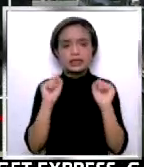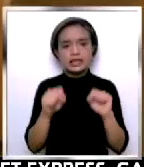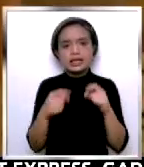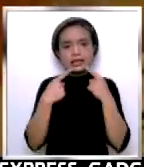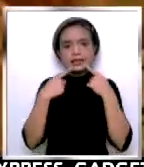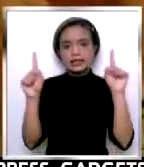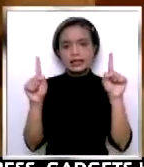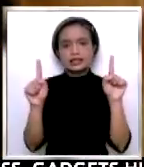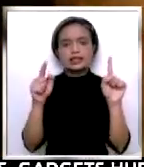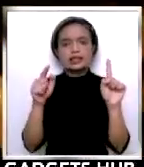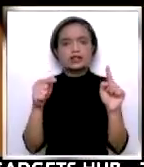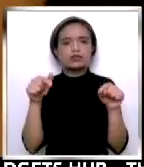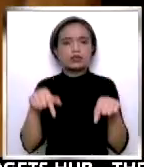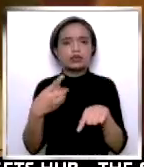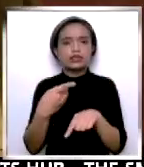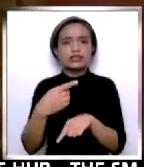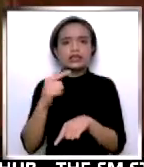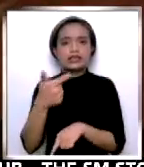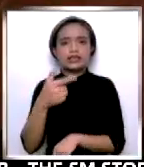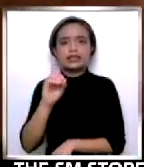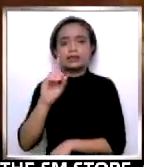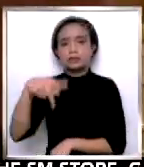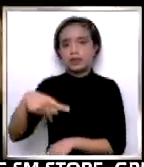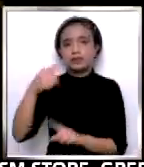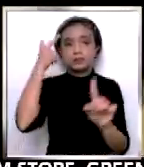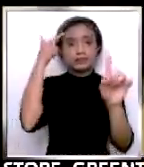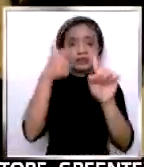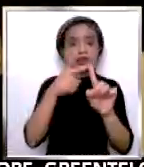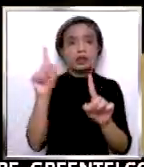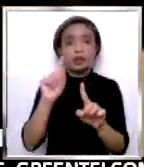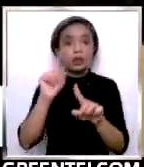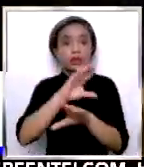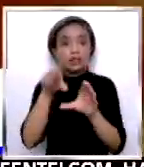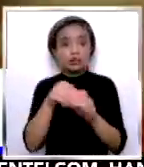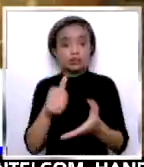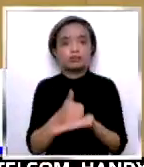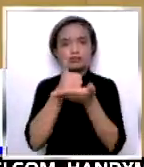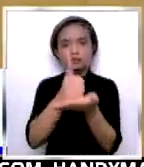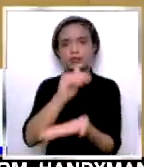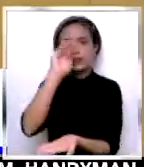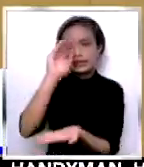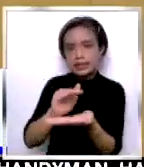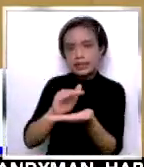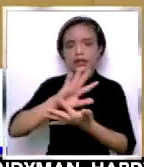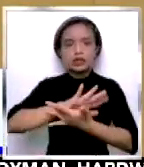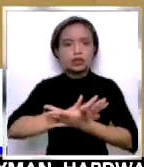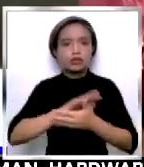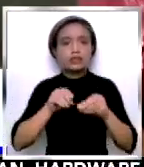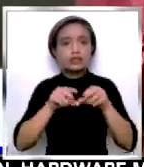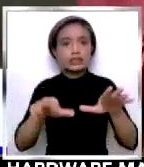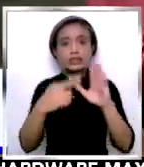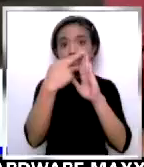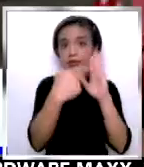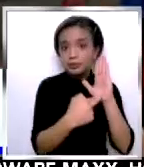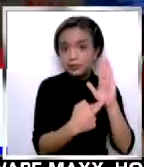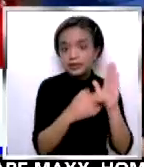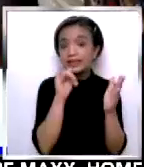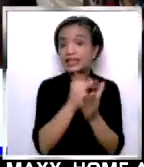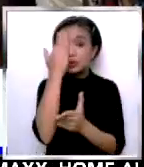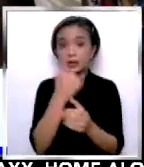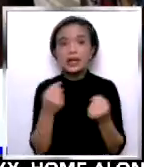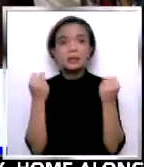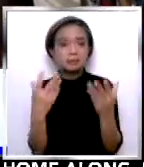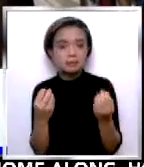buong taon. Kabilang sa mga nakatulong ay ang pagluluwag sa COVID-19 restrictions, kaya marami siyempre ang